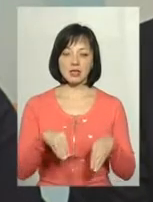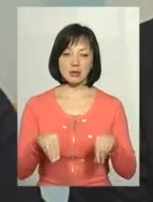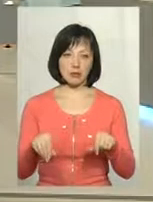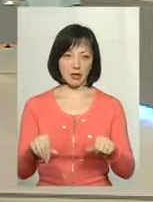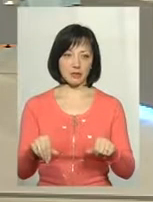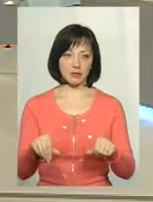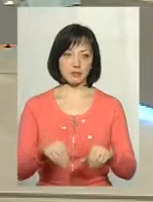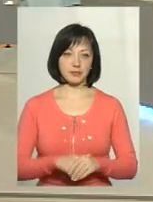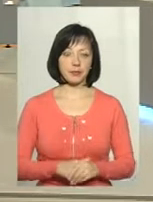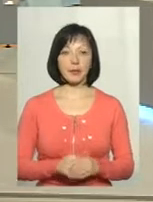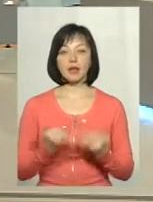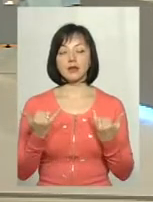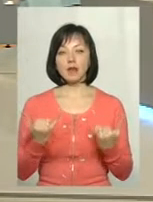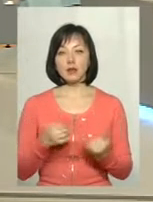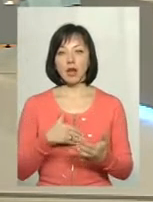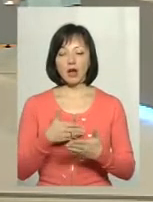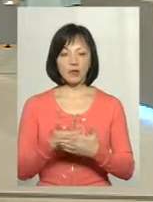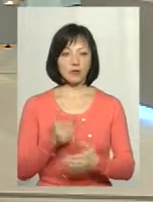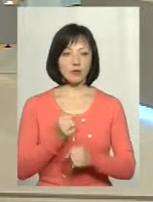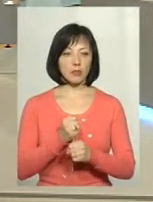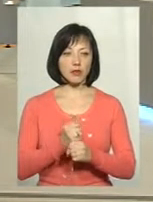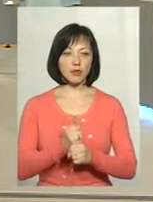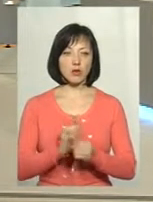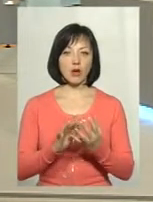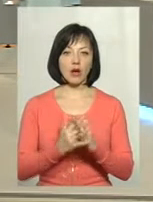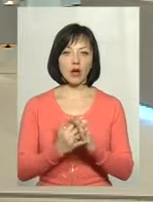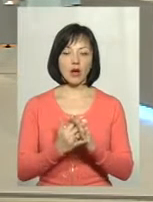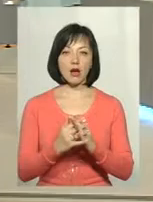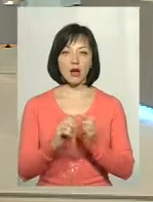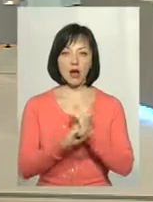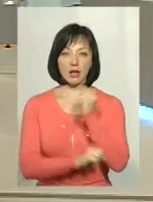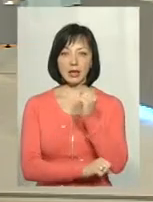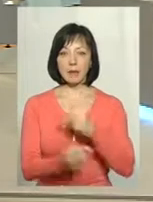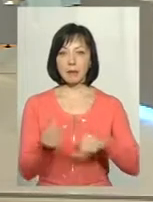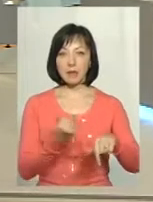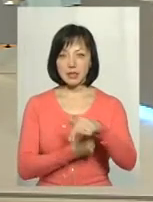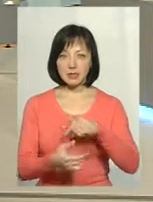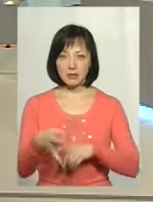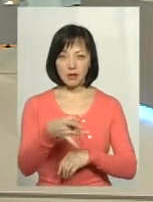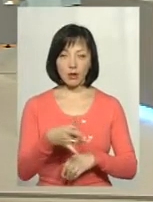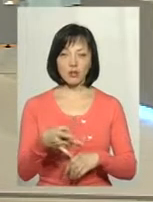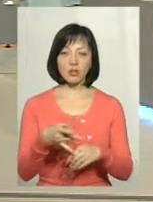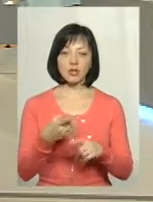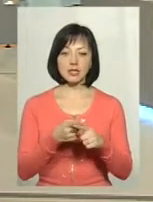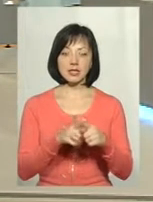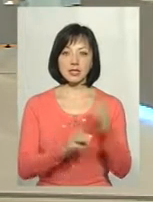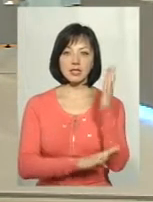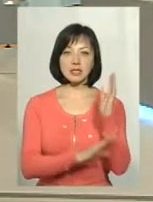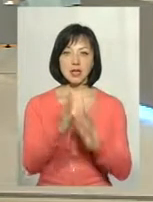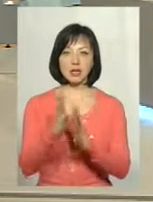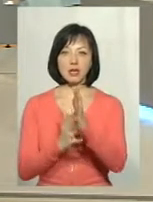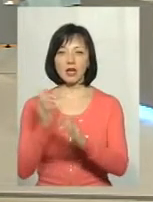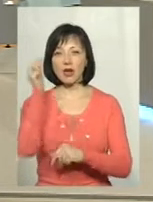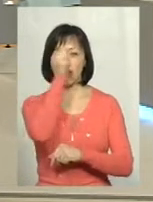земель. Сьогодні активно працює аграрний бізнес в районі, сьогодні ті садки, які роки,